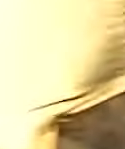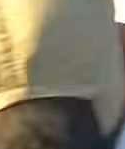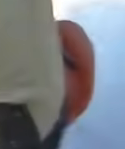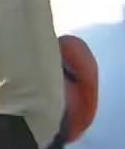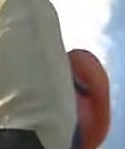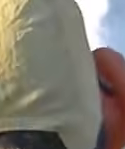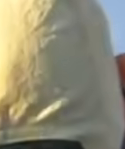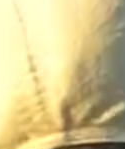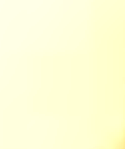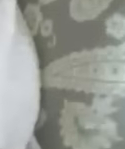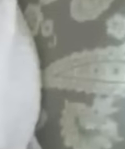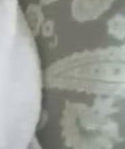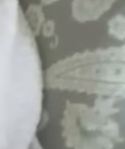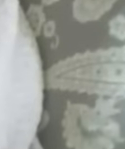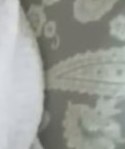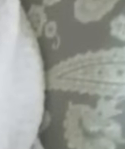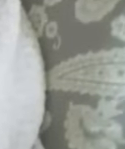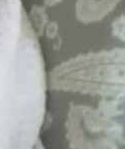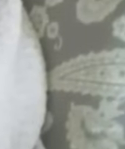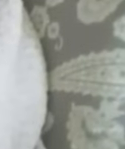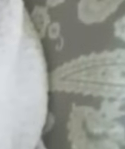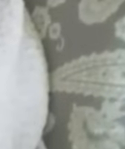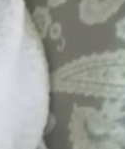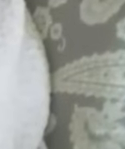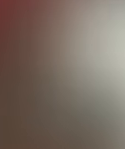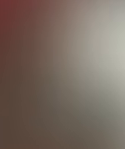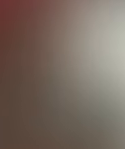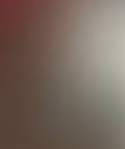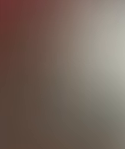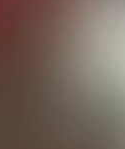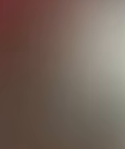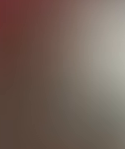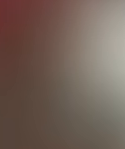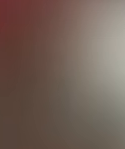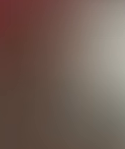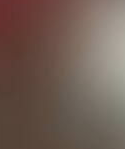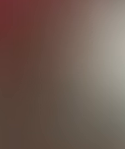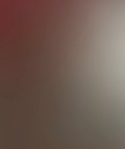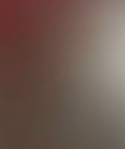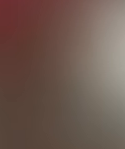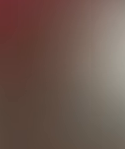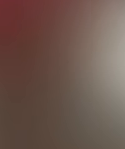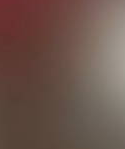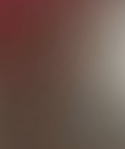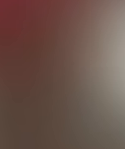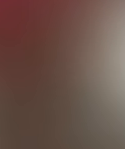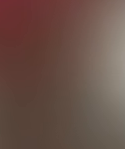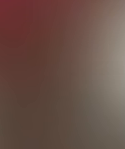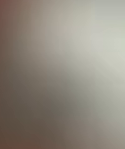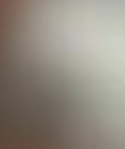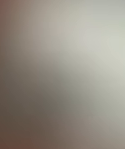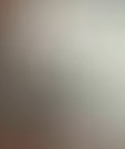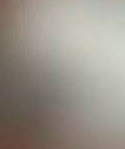suara parpol pendukung. Padahal sehari sebelum pendaftaran, santer kabar PDIP akan mengusung Anies Rano. Keduanya bahkan